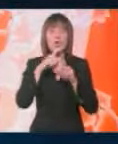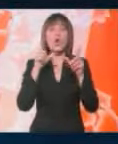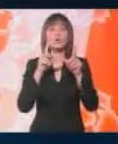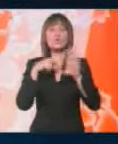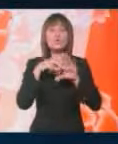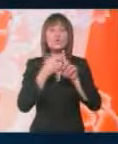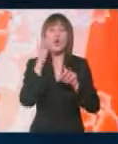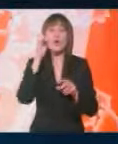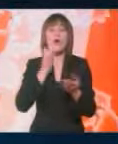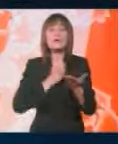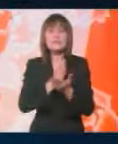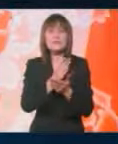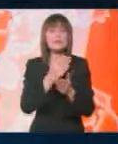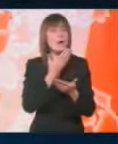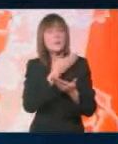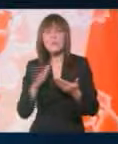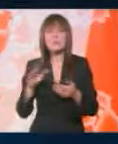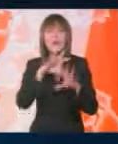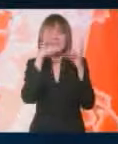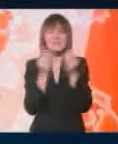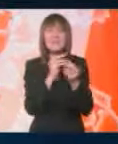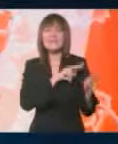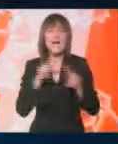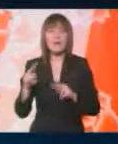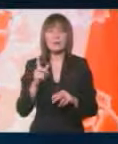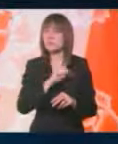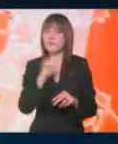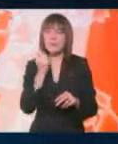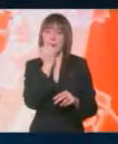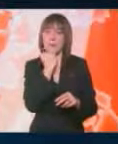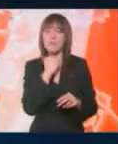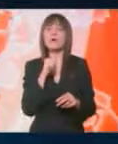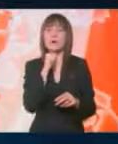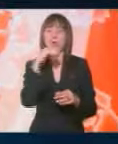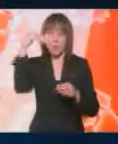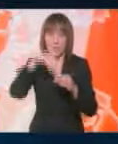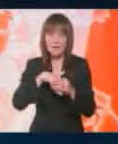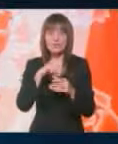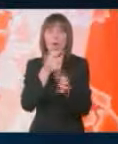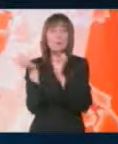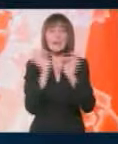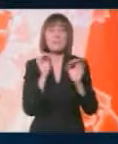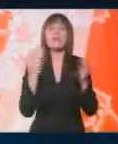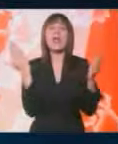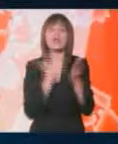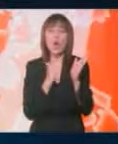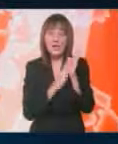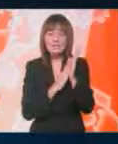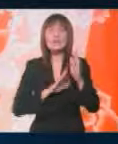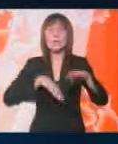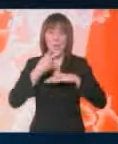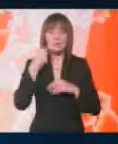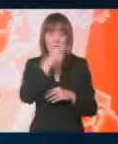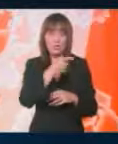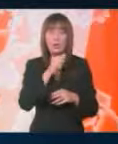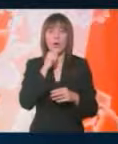Šarića izvršeno mimo svih zakonskih normi i da umjesto da se obezbijede dokazi, pa tek nakon toga